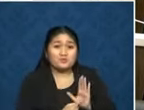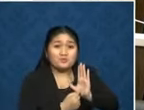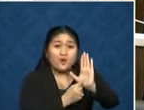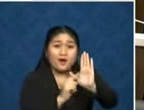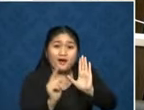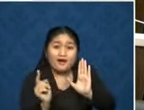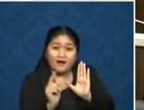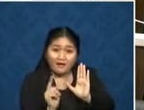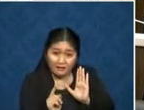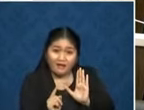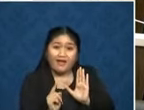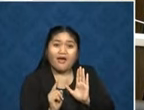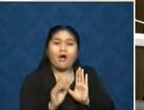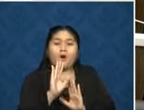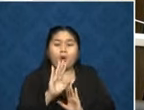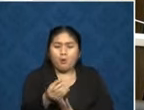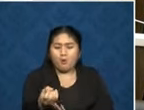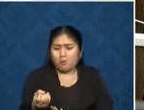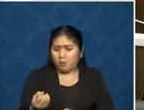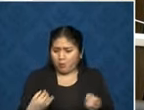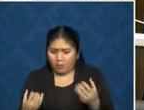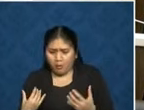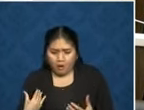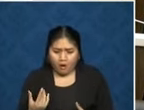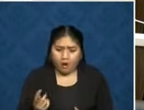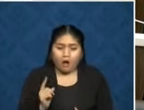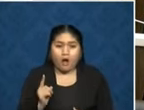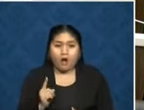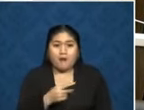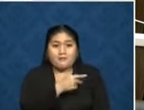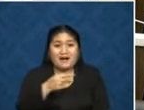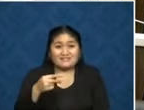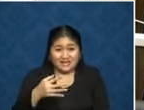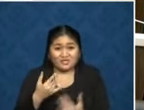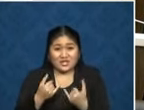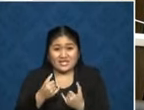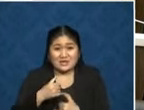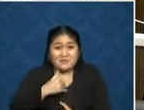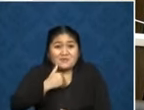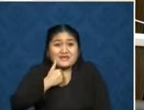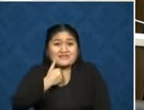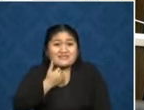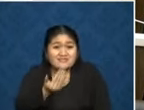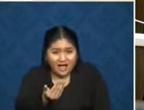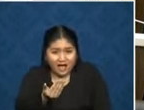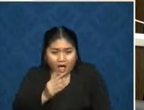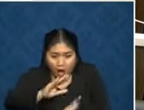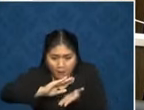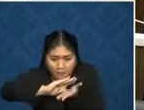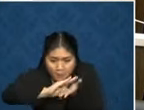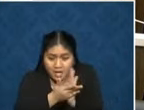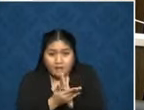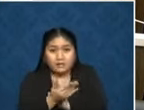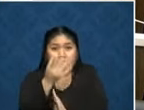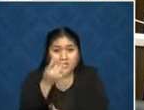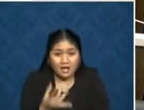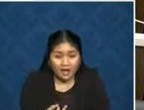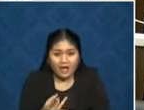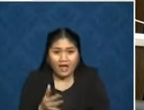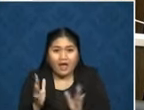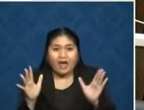การเขาบอกว่าภาษาที่เราใช้ด้วยเสียงเนี่ยมันจะกลายเป็นคล้